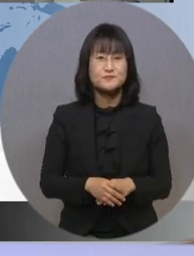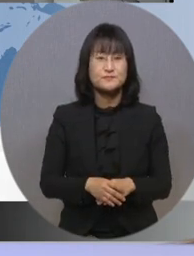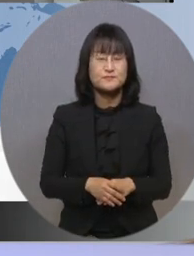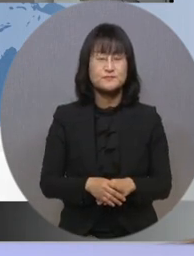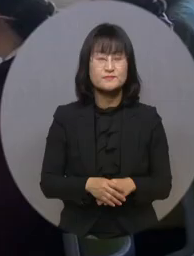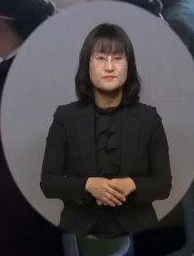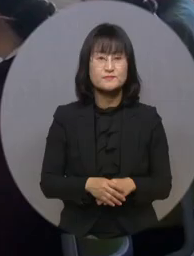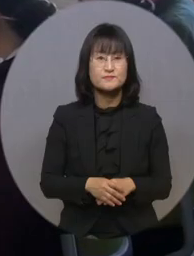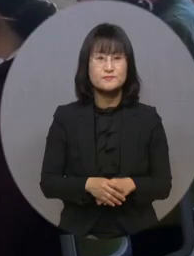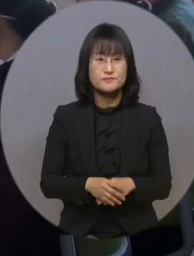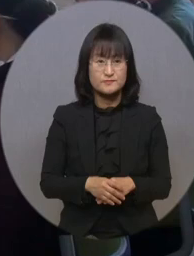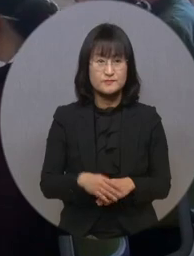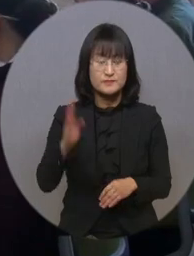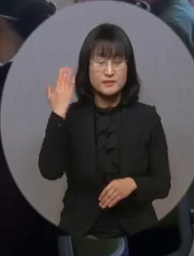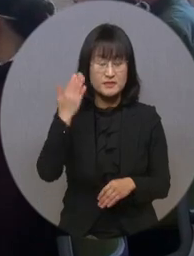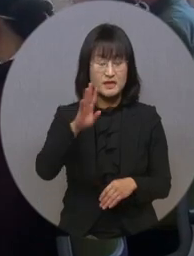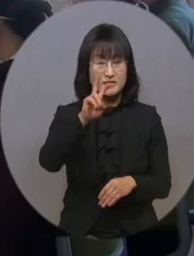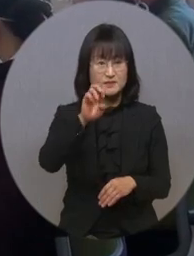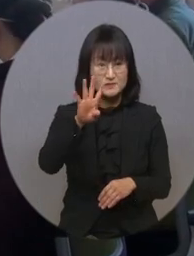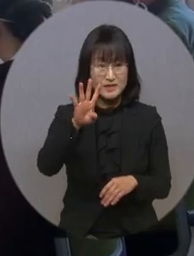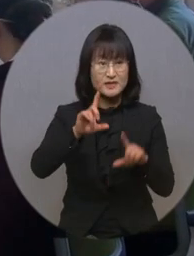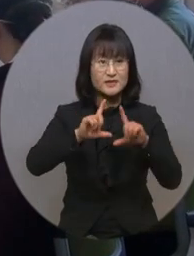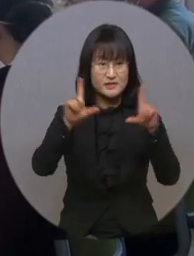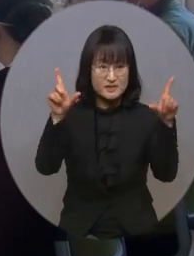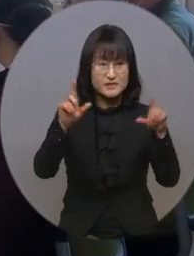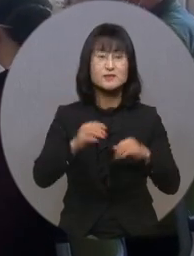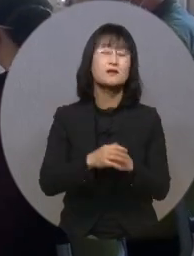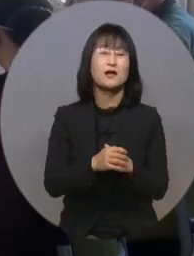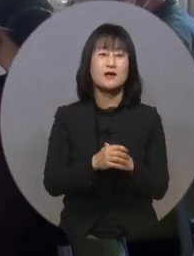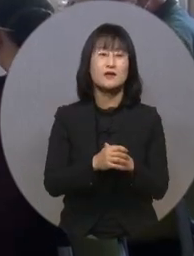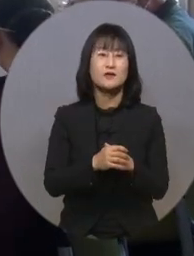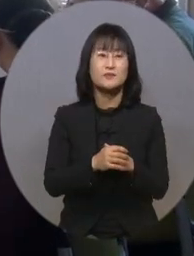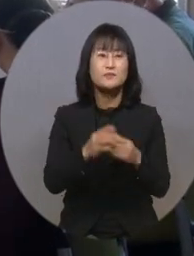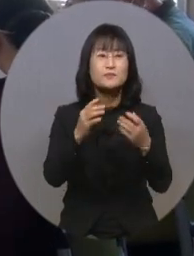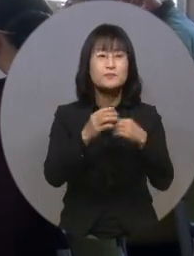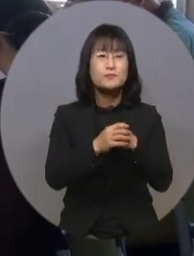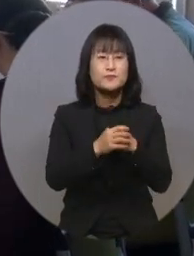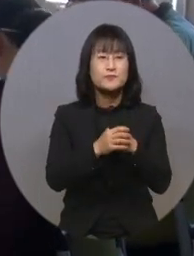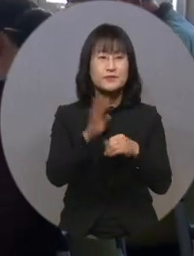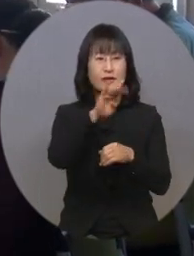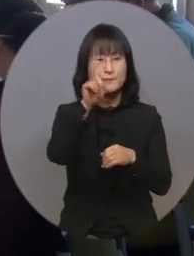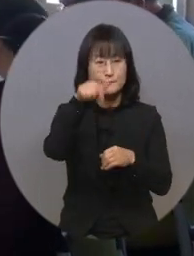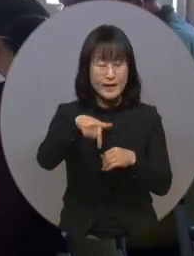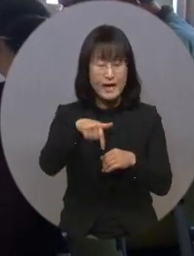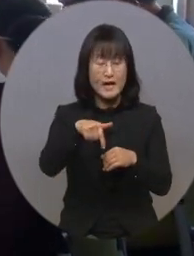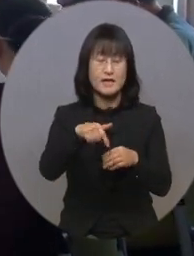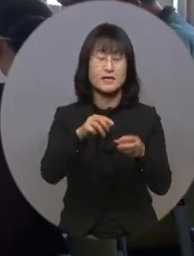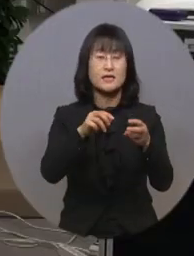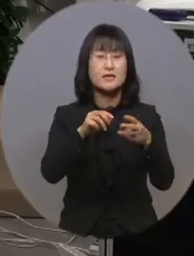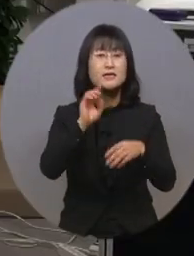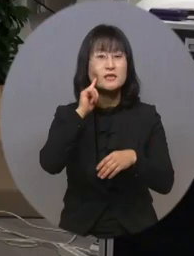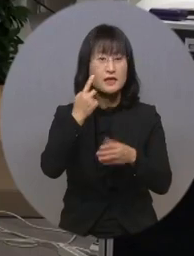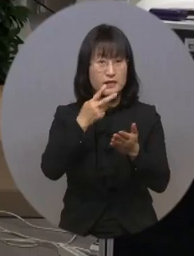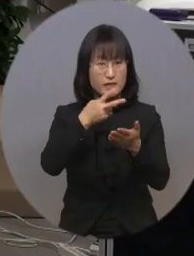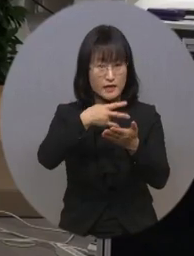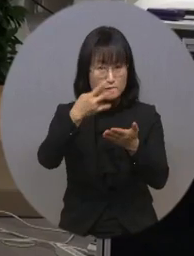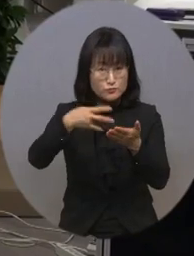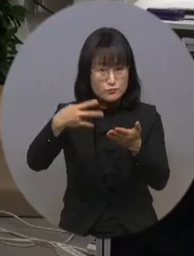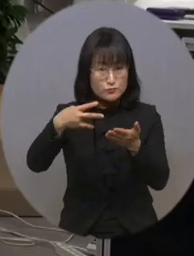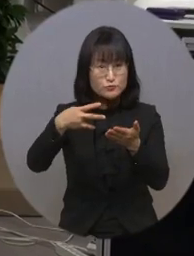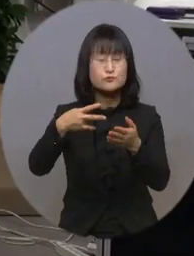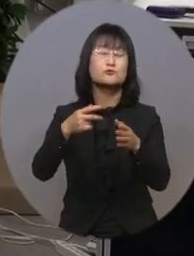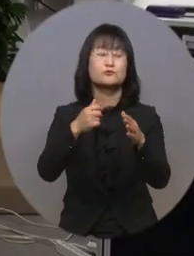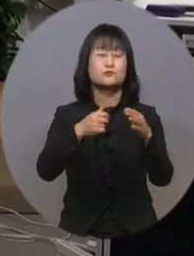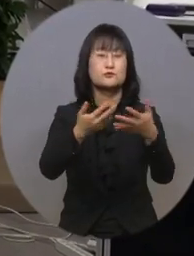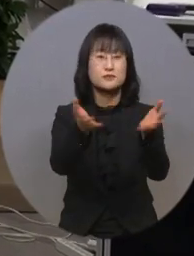기자입니다 지난 24일 방면 한빛문화예술단 대표는 아산시 장애인복지관 3층에서 지도하고 있는